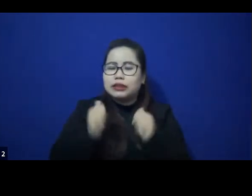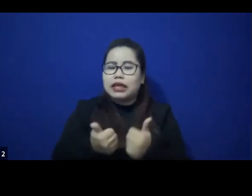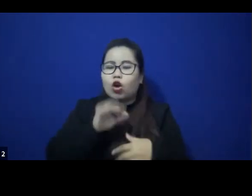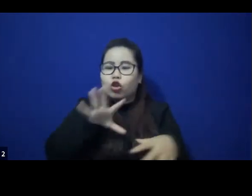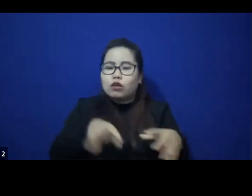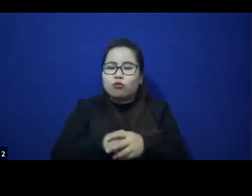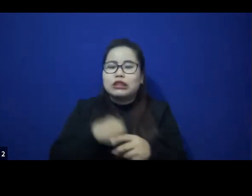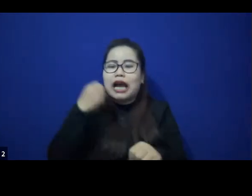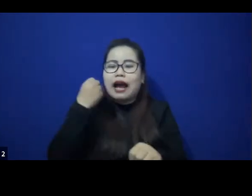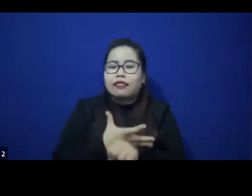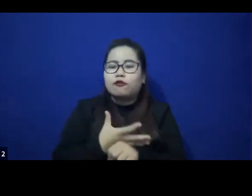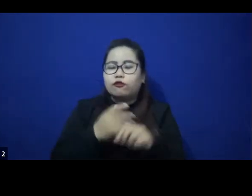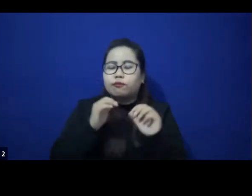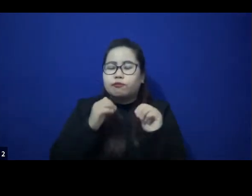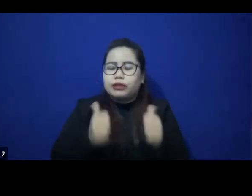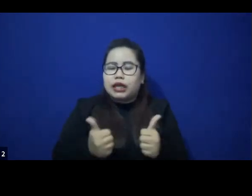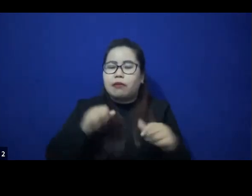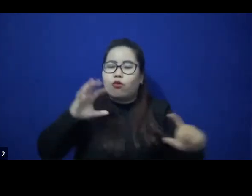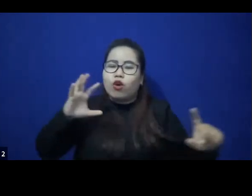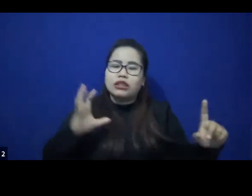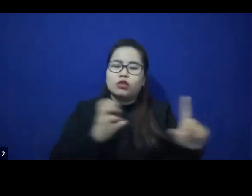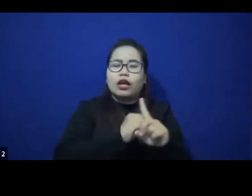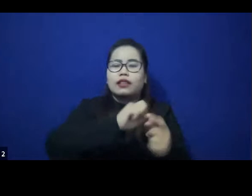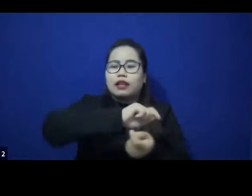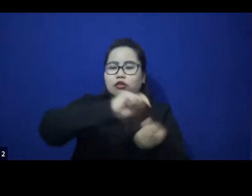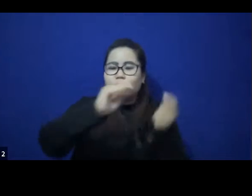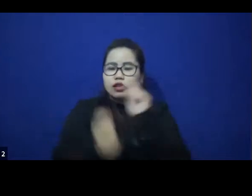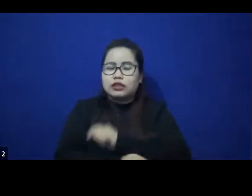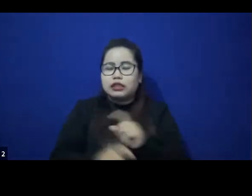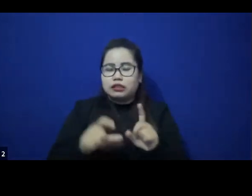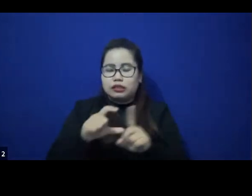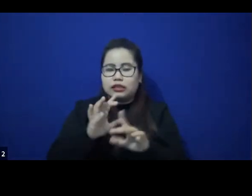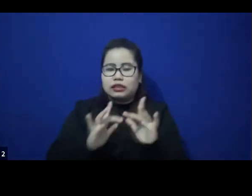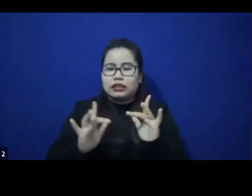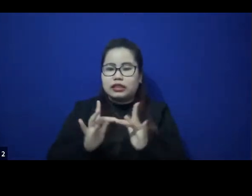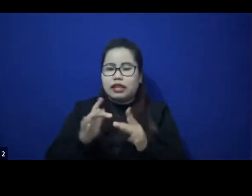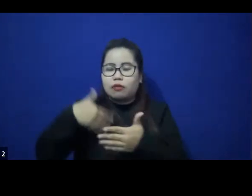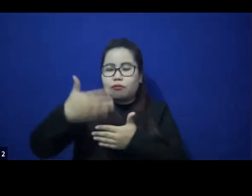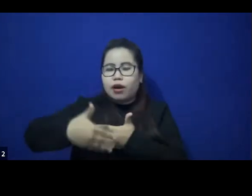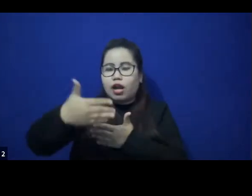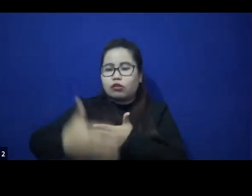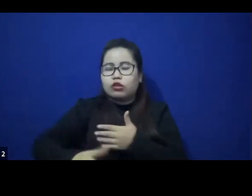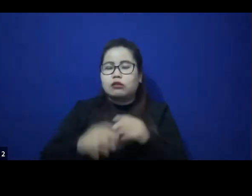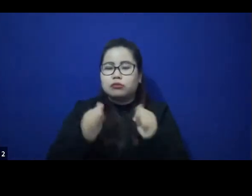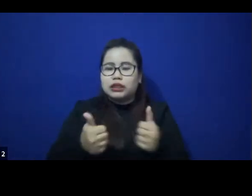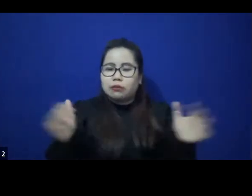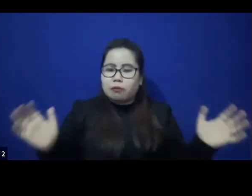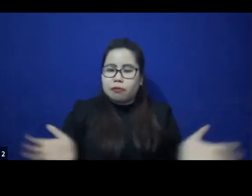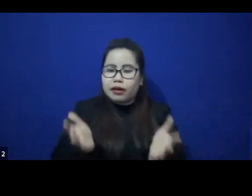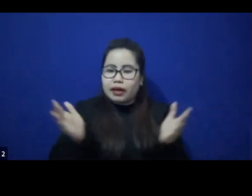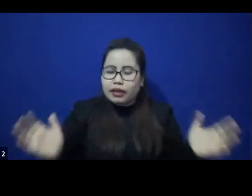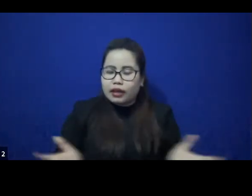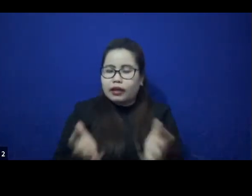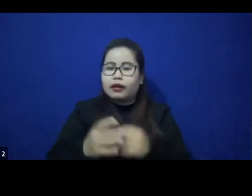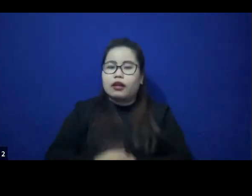dalam mewujudkan nya transformasi digital yang berkelanjutan dan memberdayakan Sekian